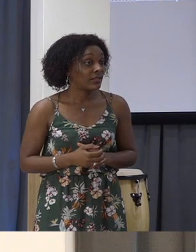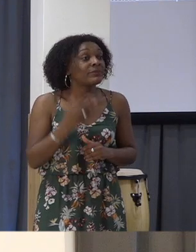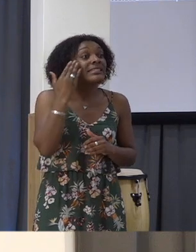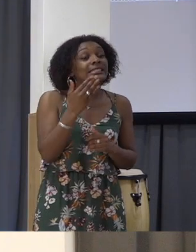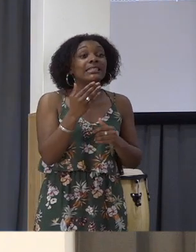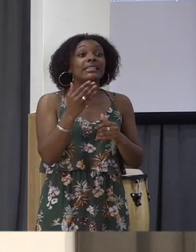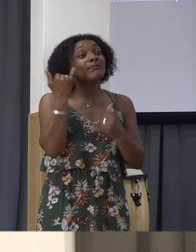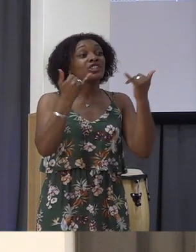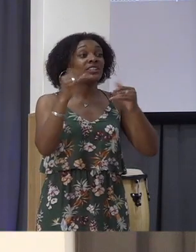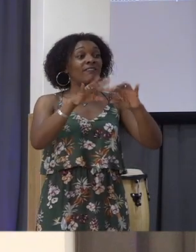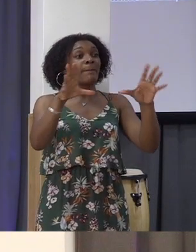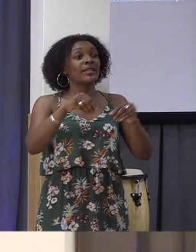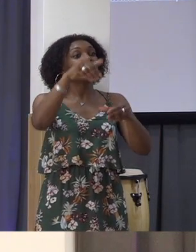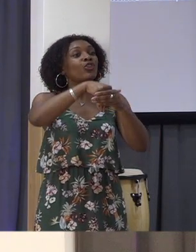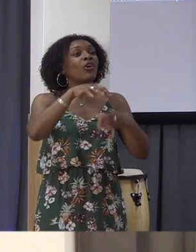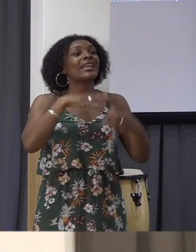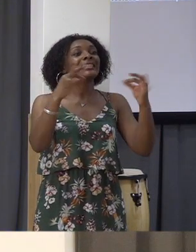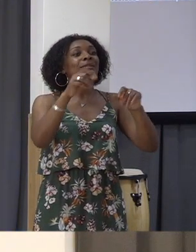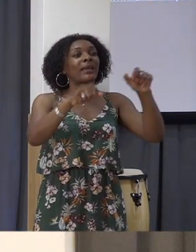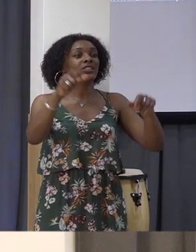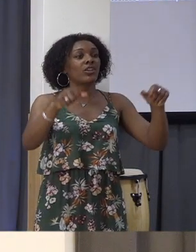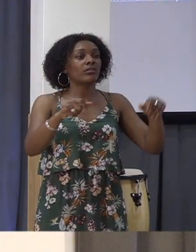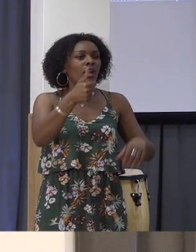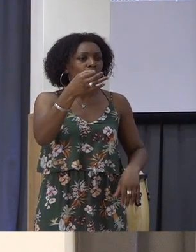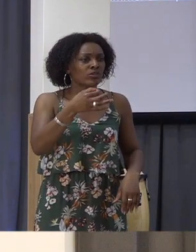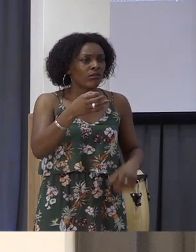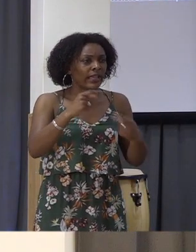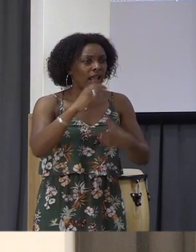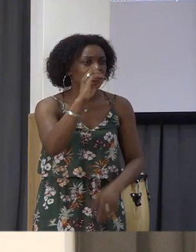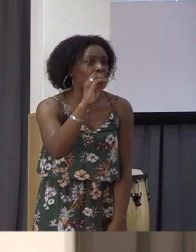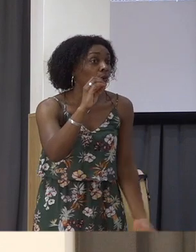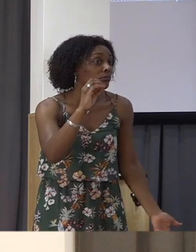de 10 personnes, 1%, c'est 0.